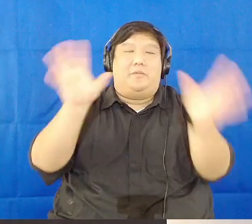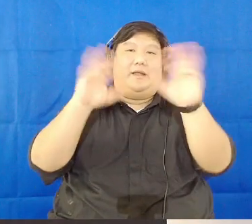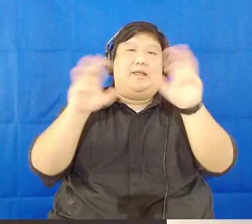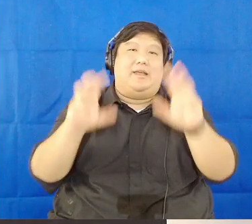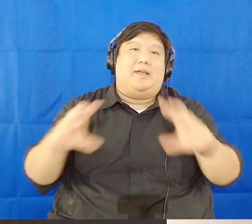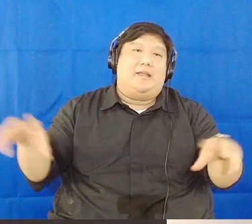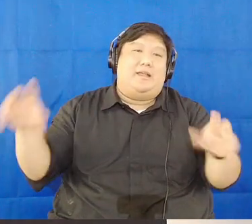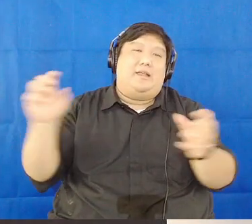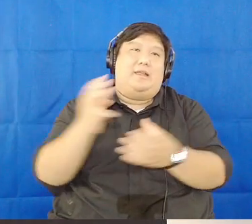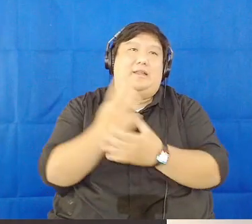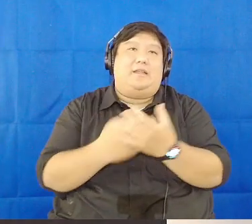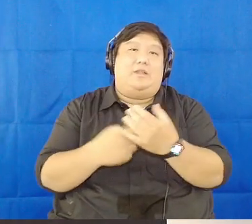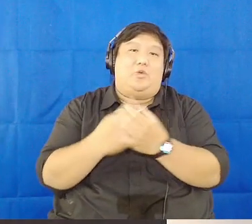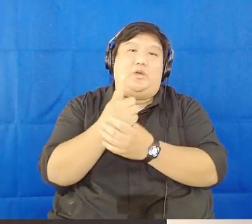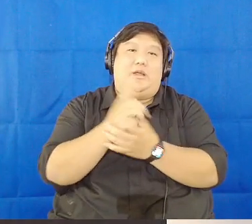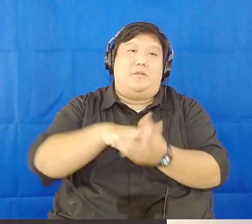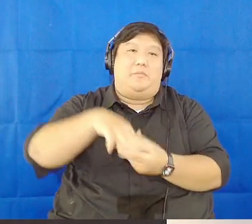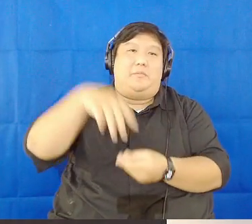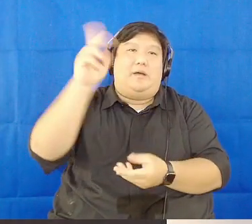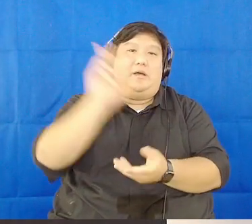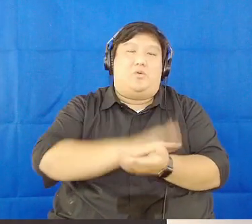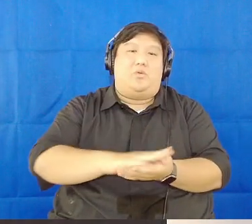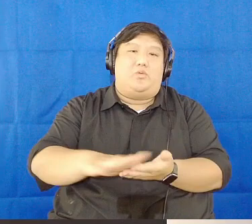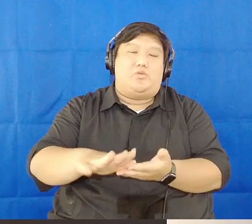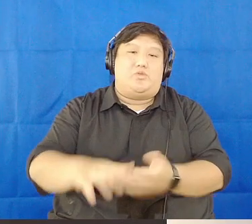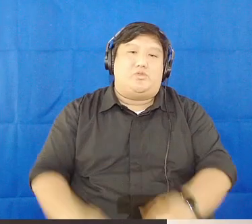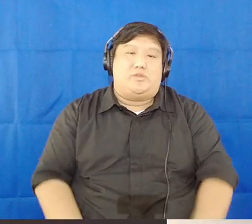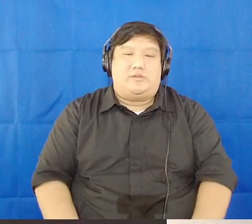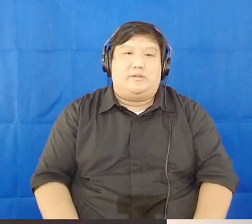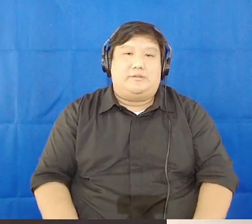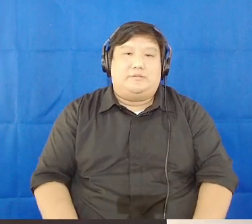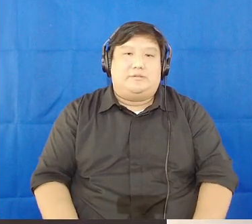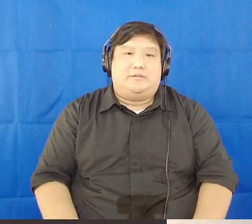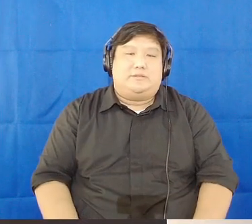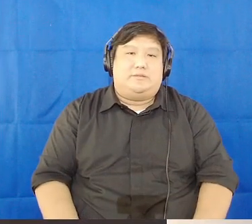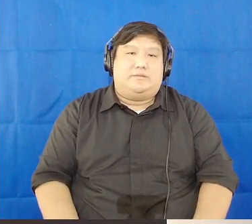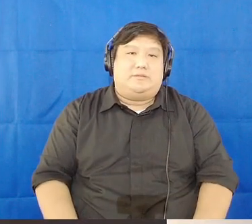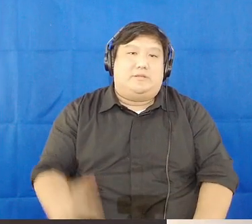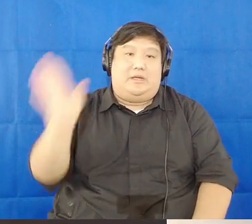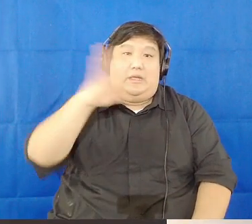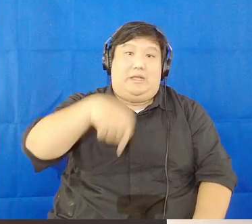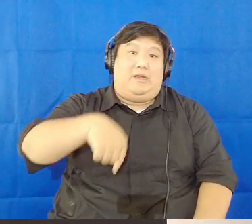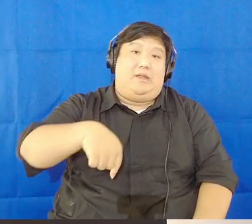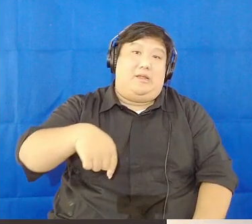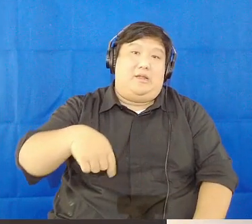Tritunggal Maha Kudus. Dan hari ini kita merayakan hari raya tubuh dan darah